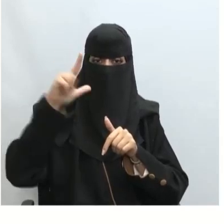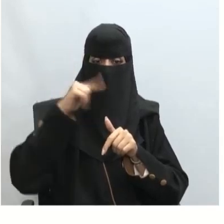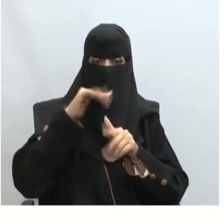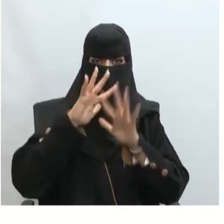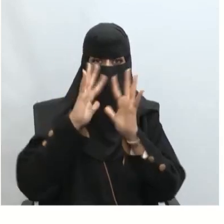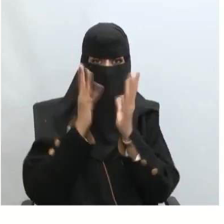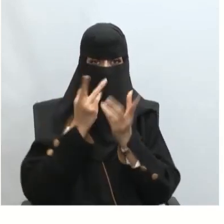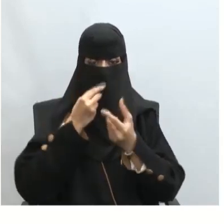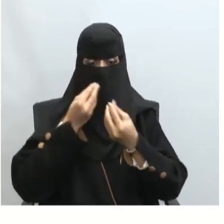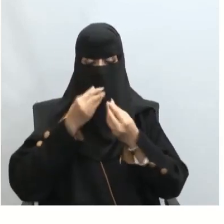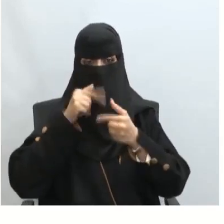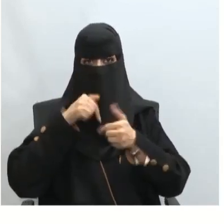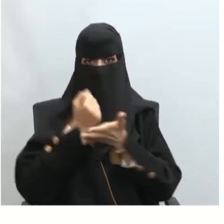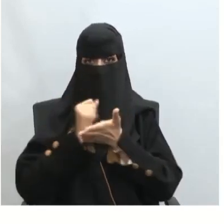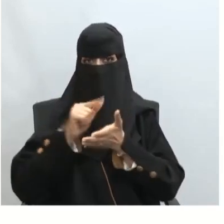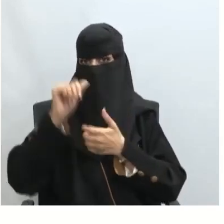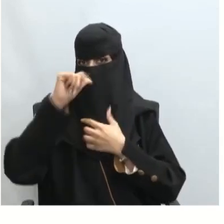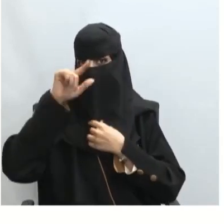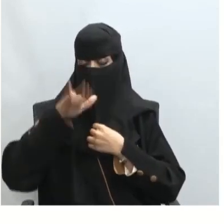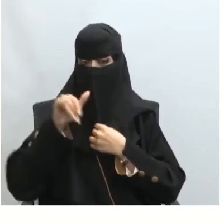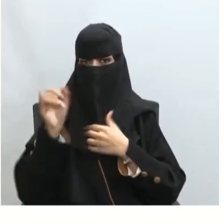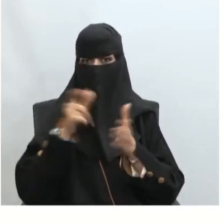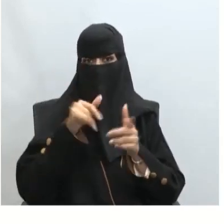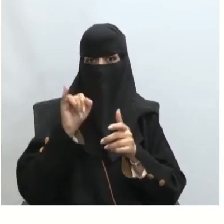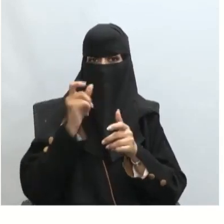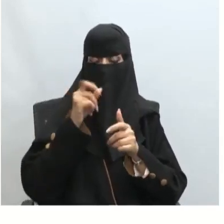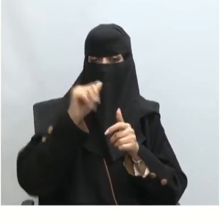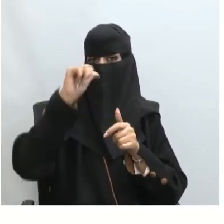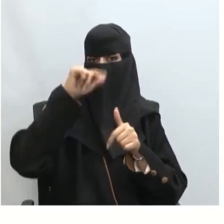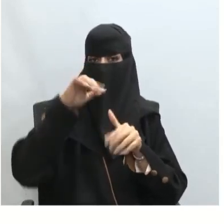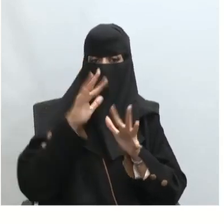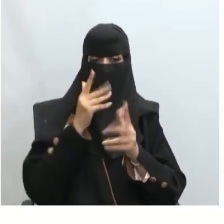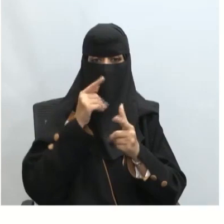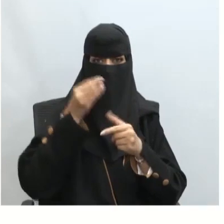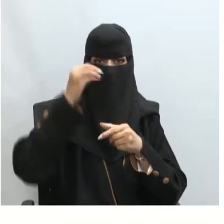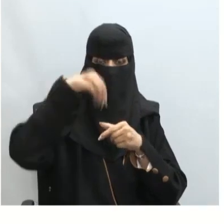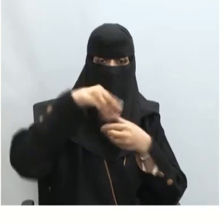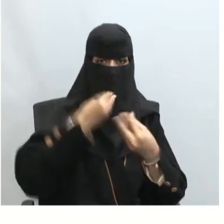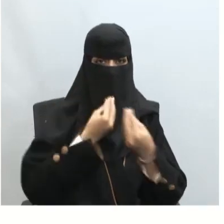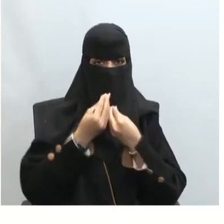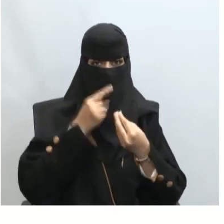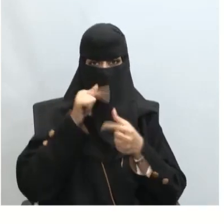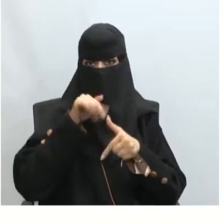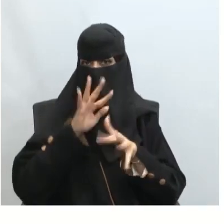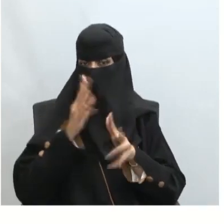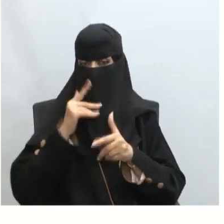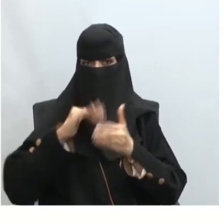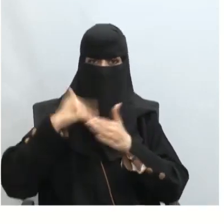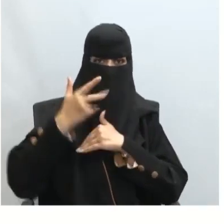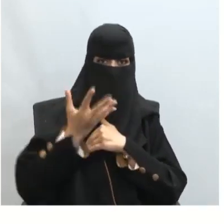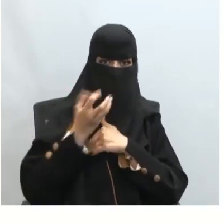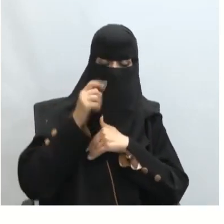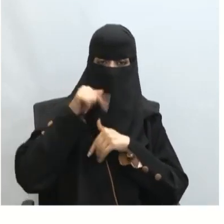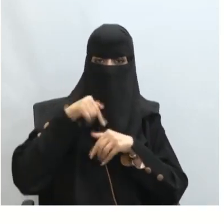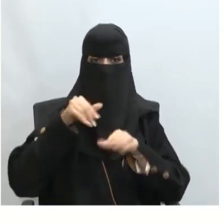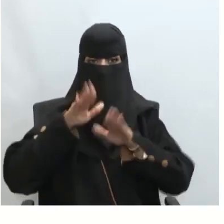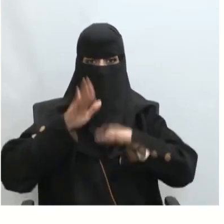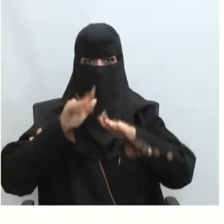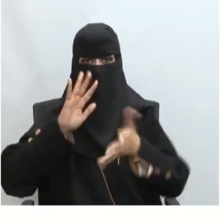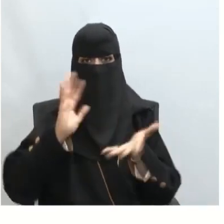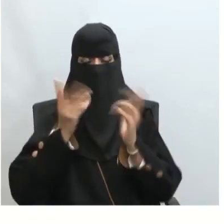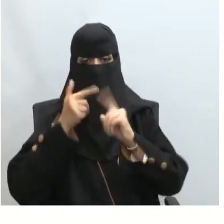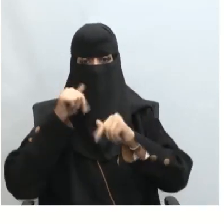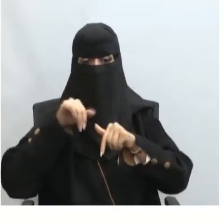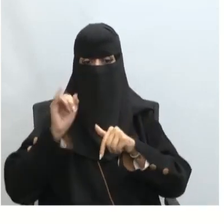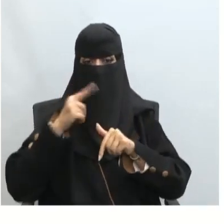لتفاعل حذف الماء من الكحول ماذا سيتضمن التفاعل او الناتج معادل العامه